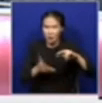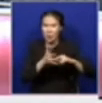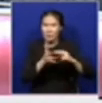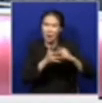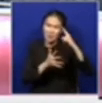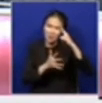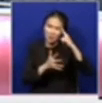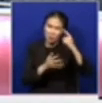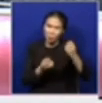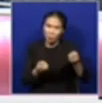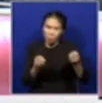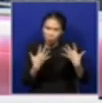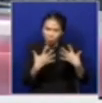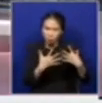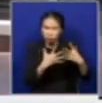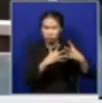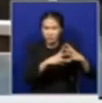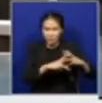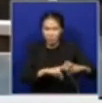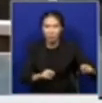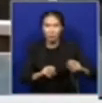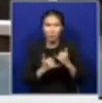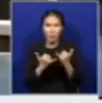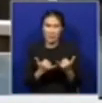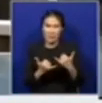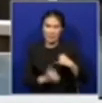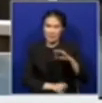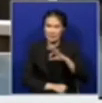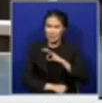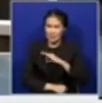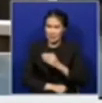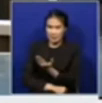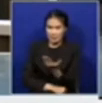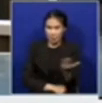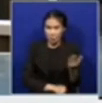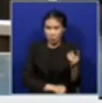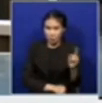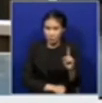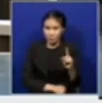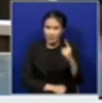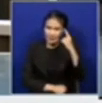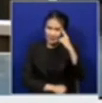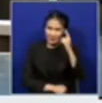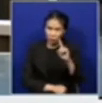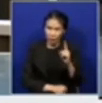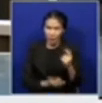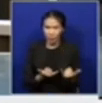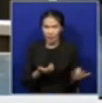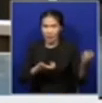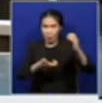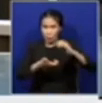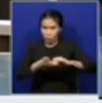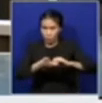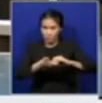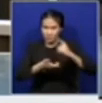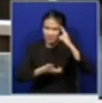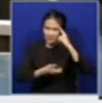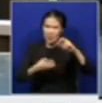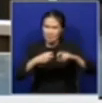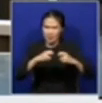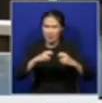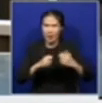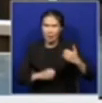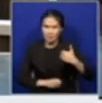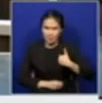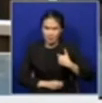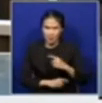วันนี้ครับผมเชื่อว่าสมาชิกทุกท่านคิดว่าการเข้าร่วม CPTT อาจจะมีปัญหาและ